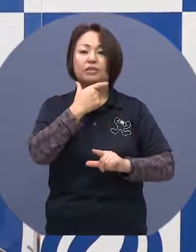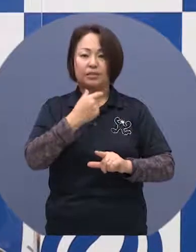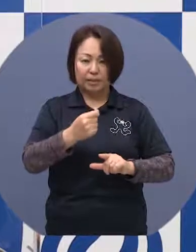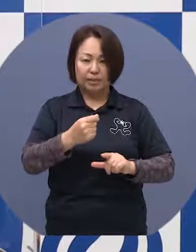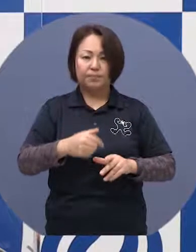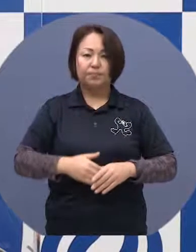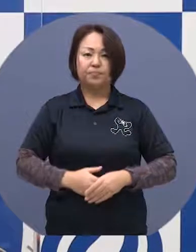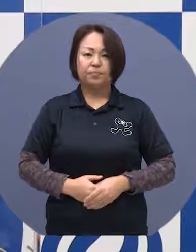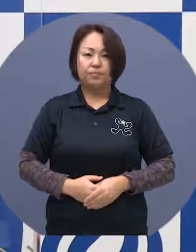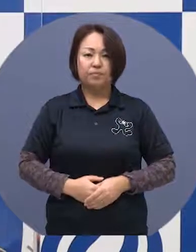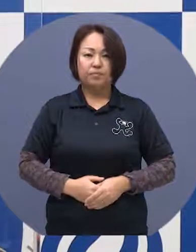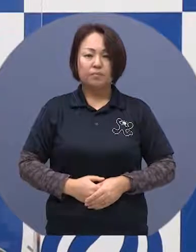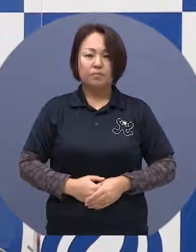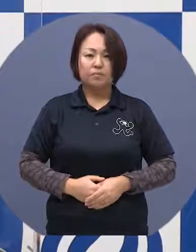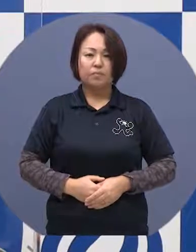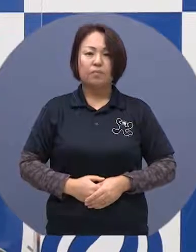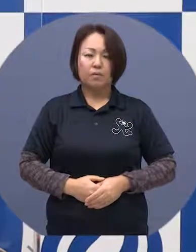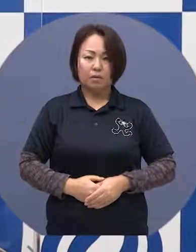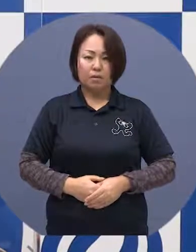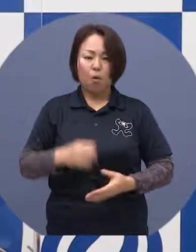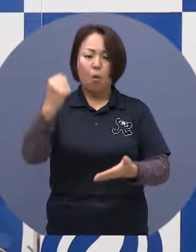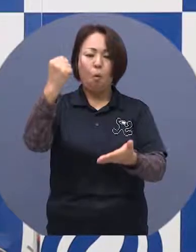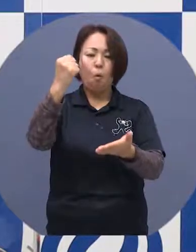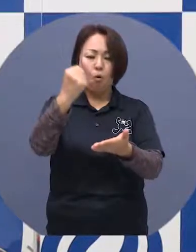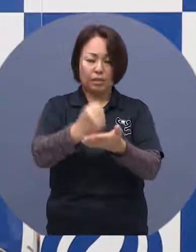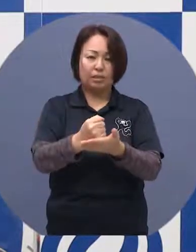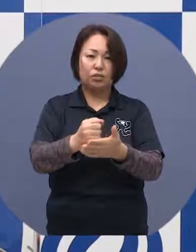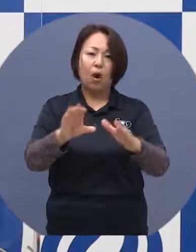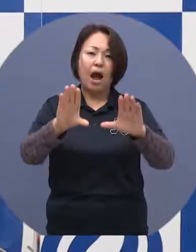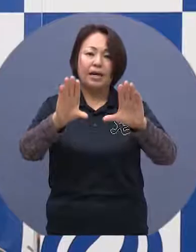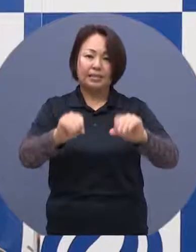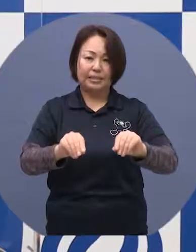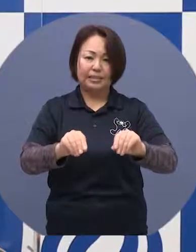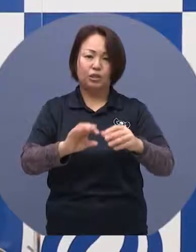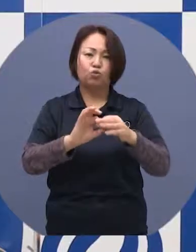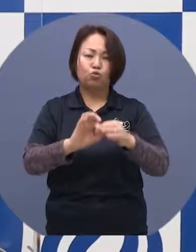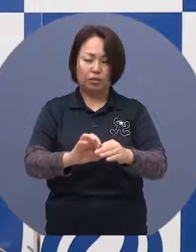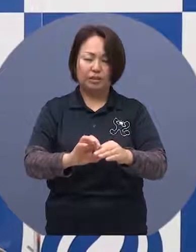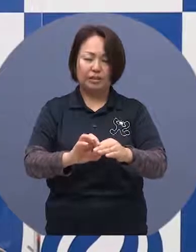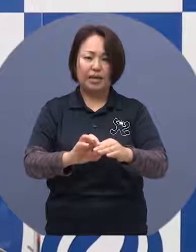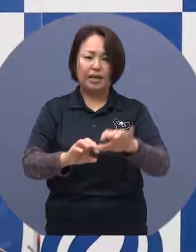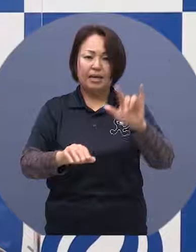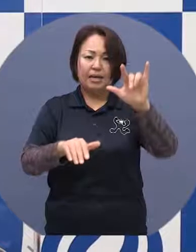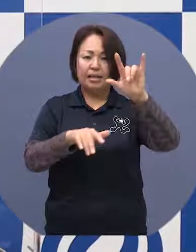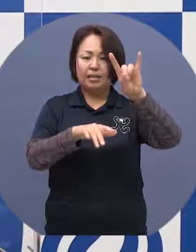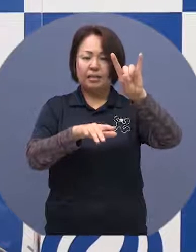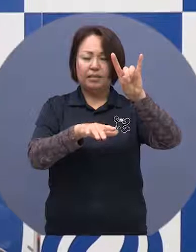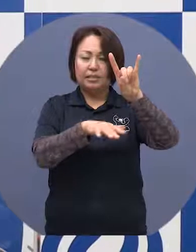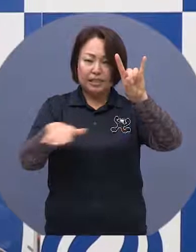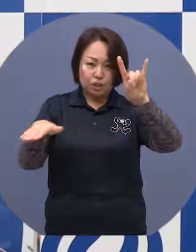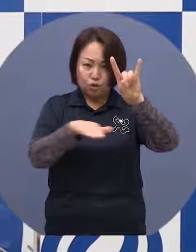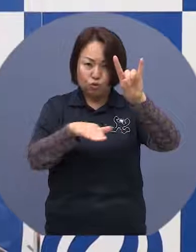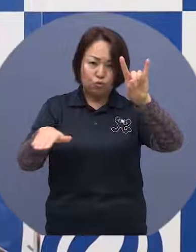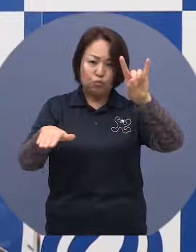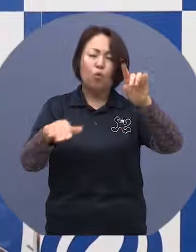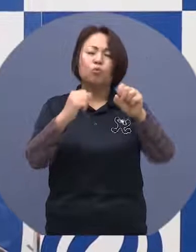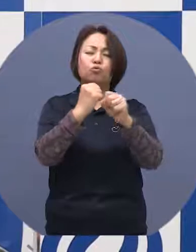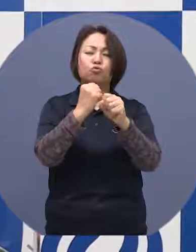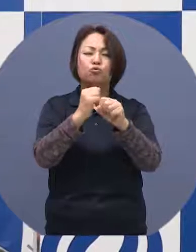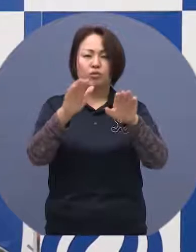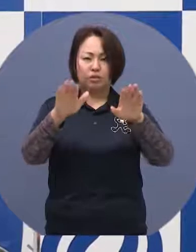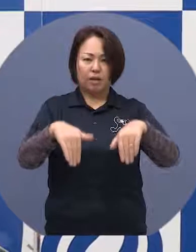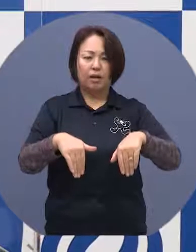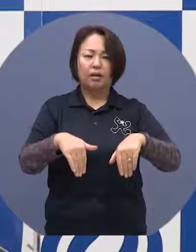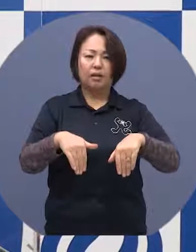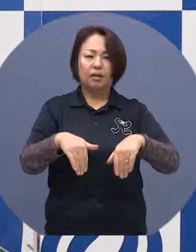いただくものでありますまずこの押印廃止に当たって基準を設けさせていただきました陰陽を求める必要